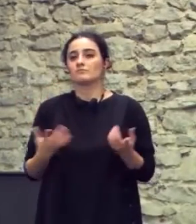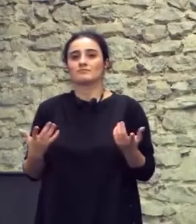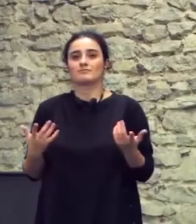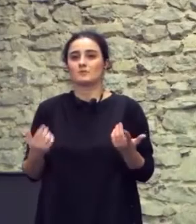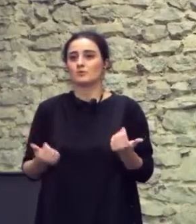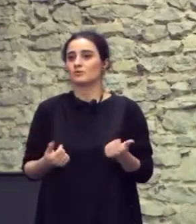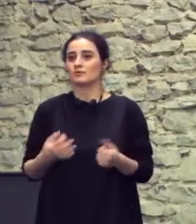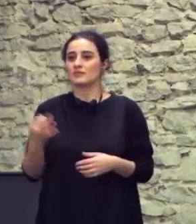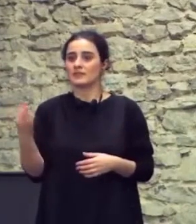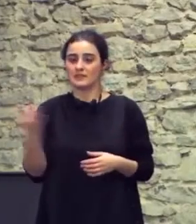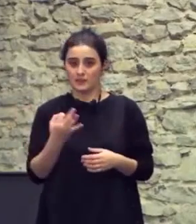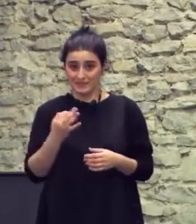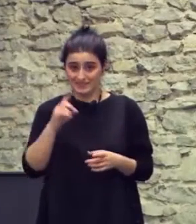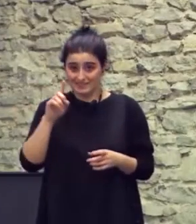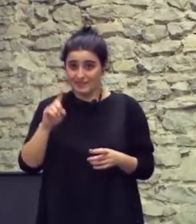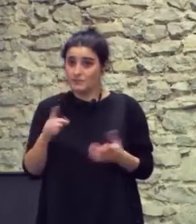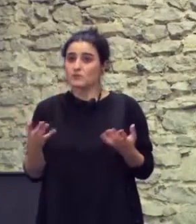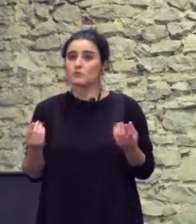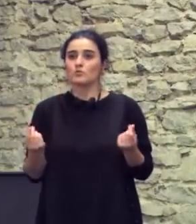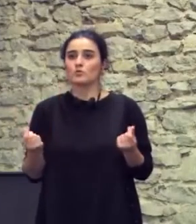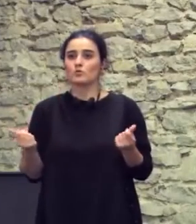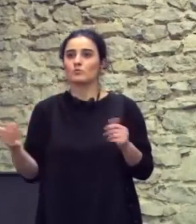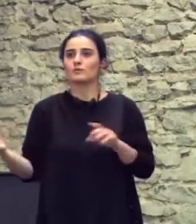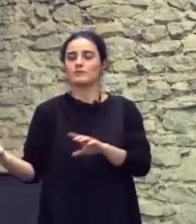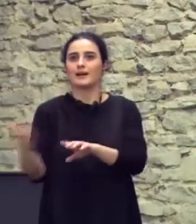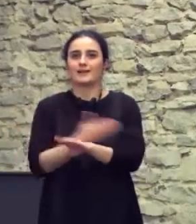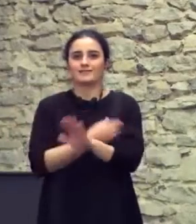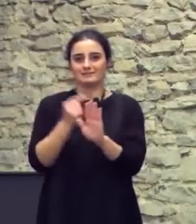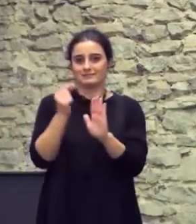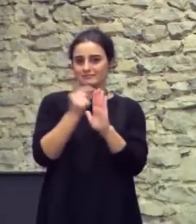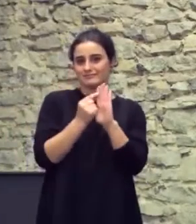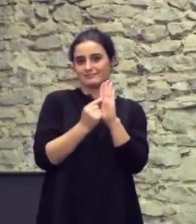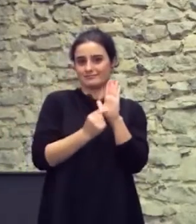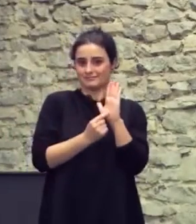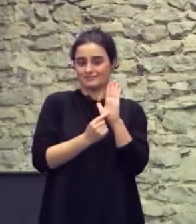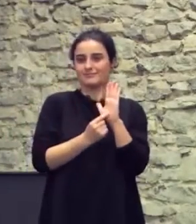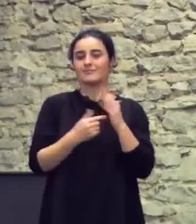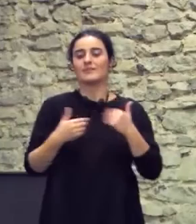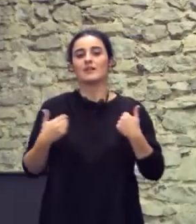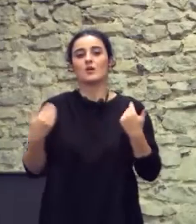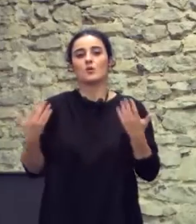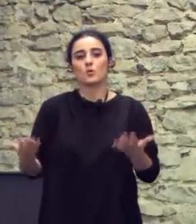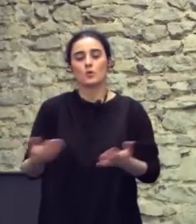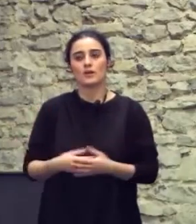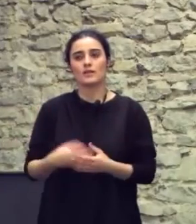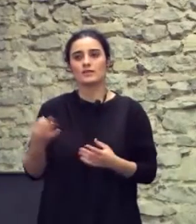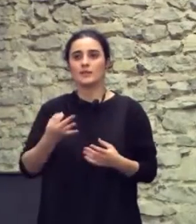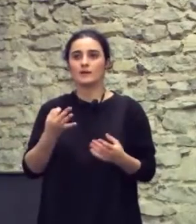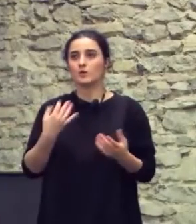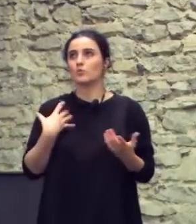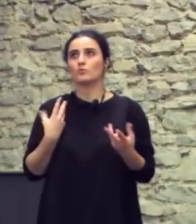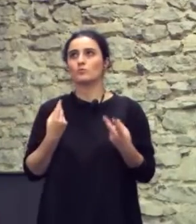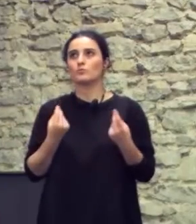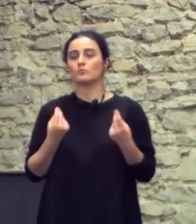ezinbestekoa da aurre rekisito bat edo prerekisito bat, badela pertsepzio